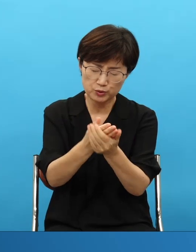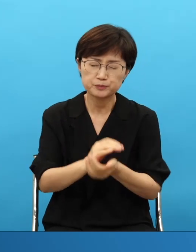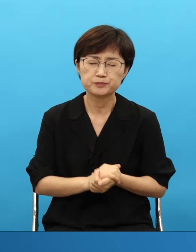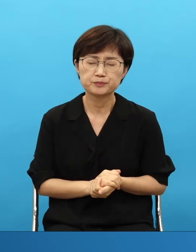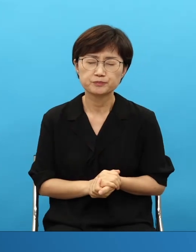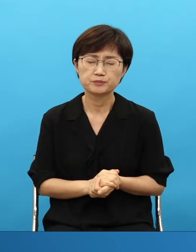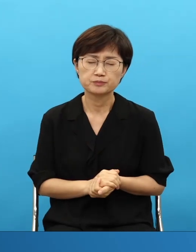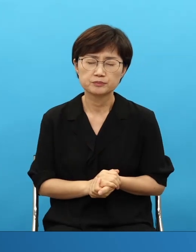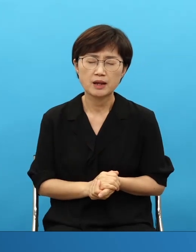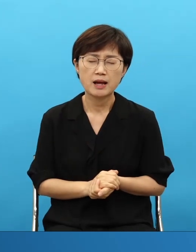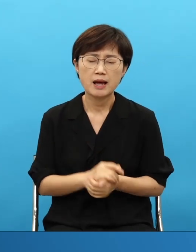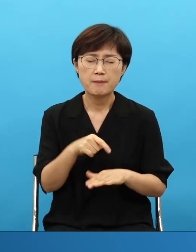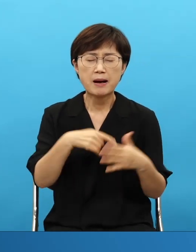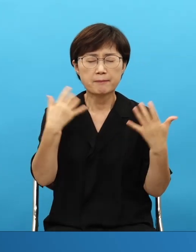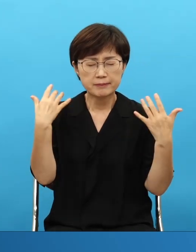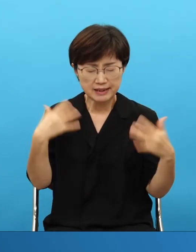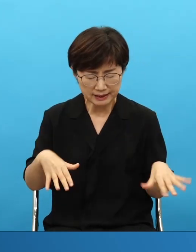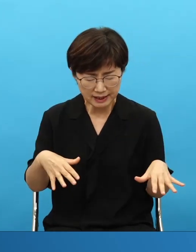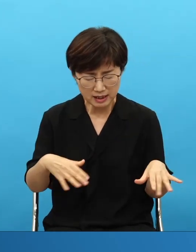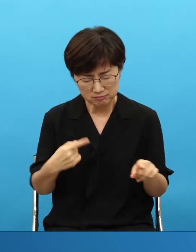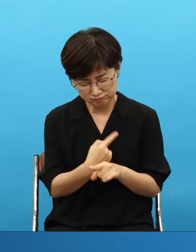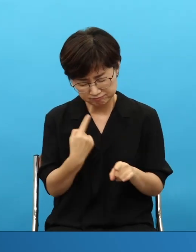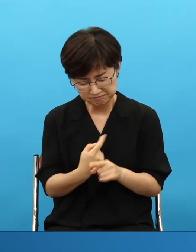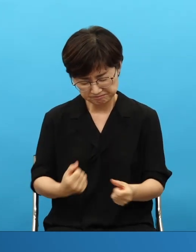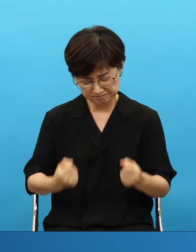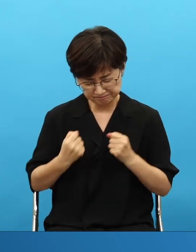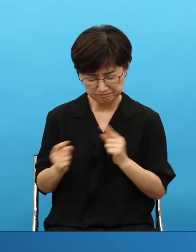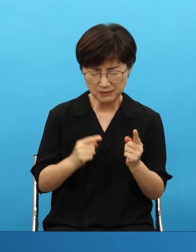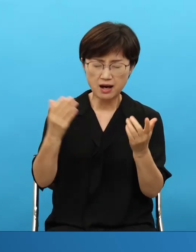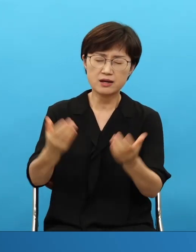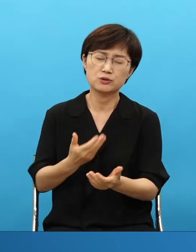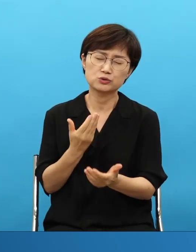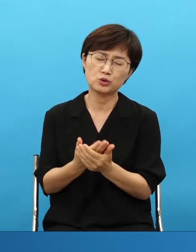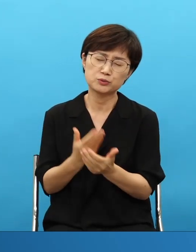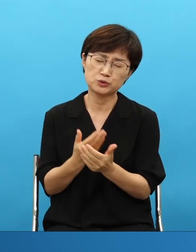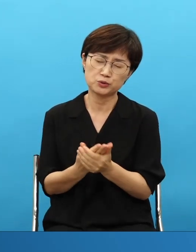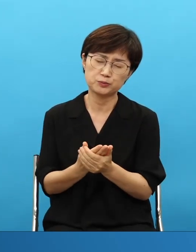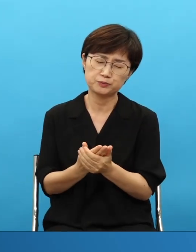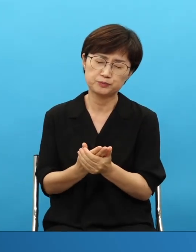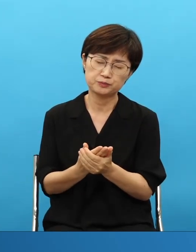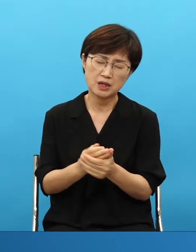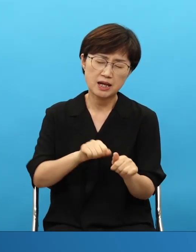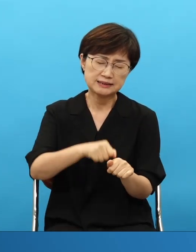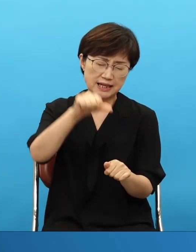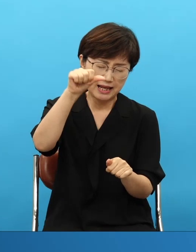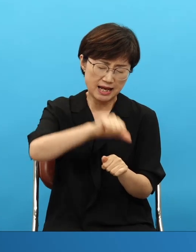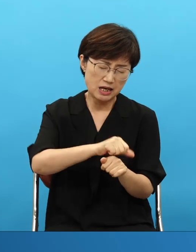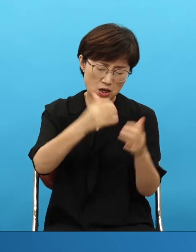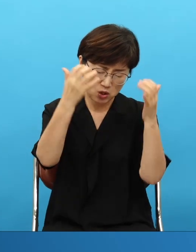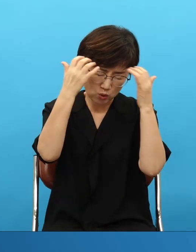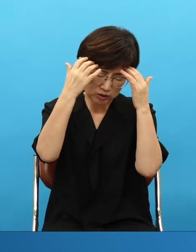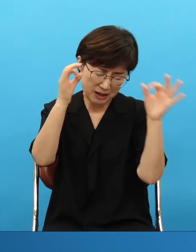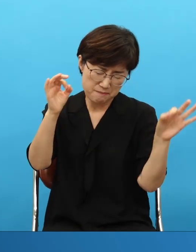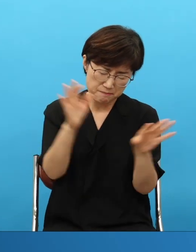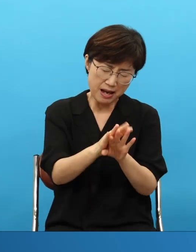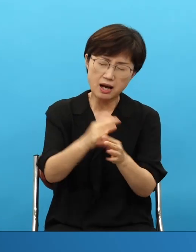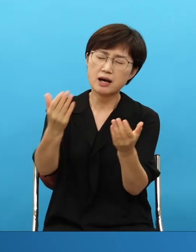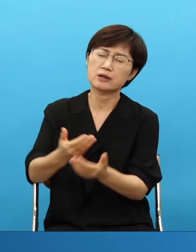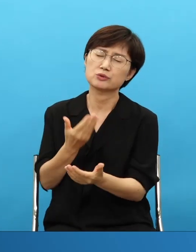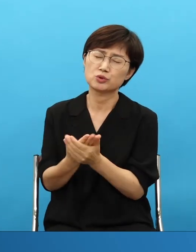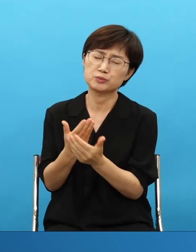주옵소서. 연약한 부분을 치유하여 주옵소서. 모든 재앙 고난이 결박되게 해